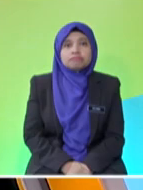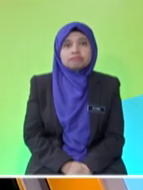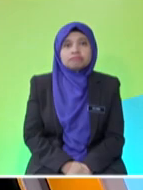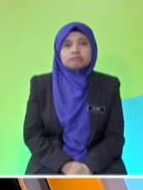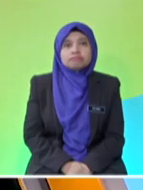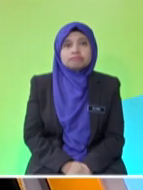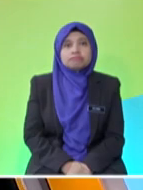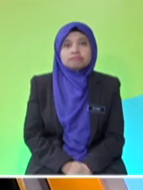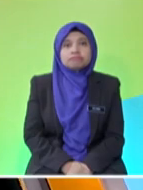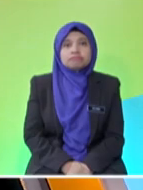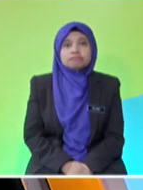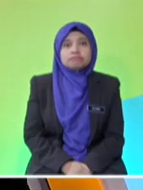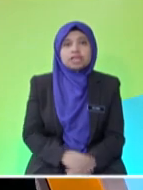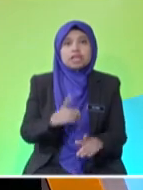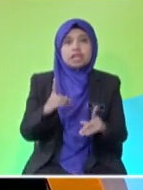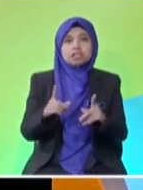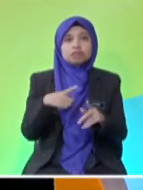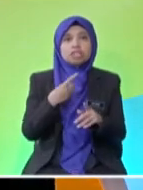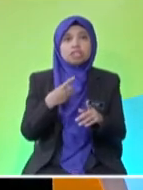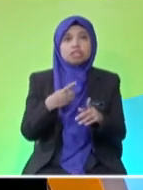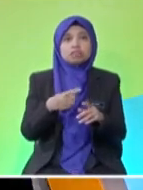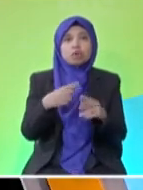oke kali ini